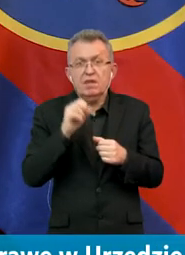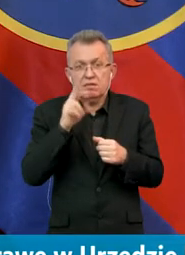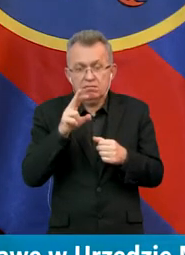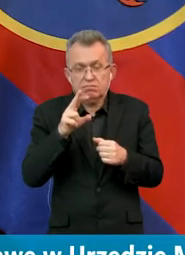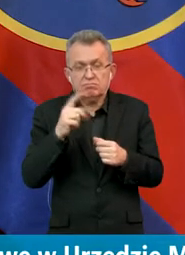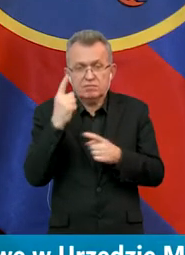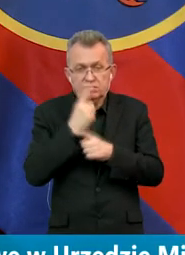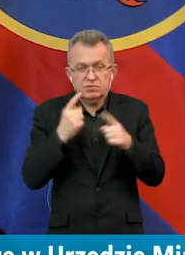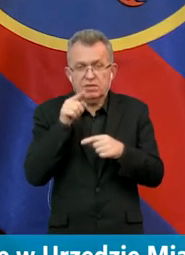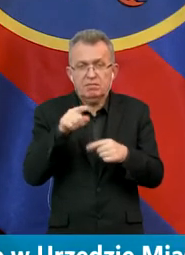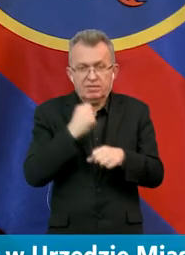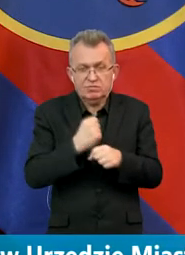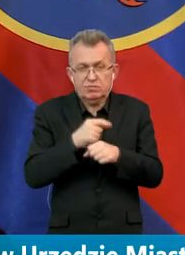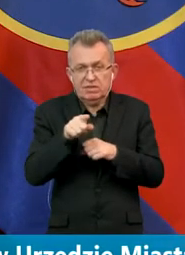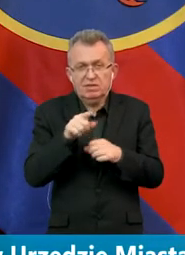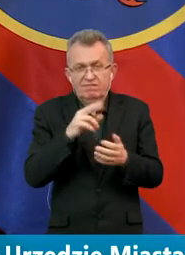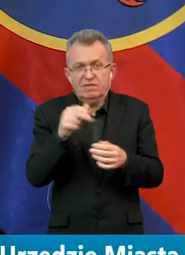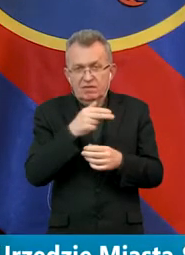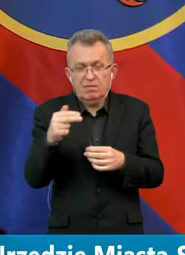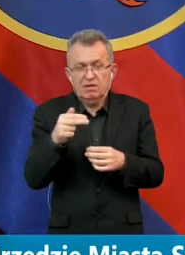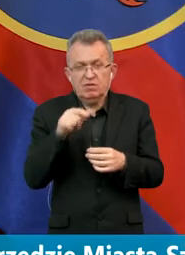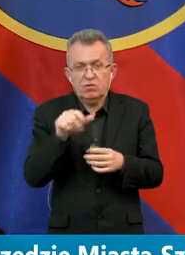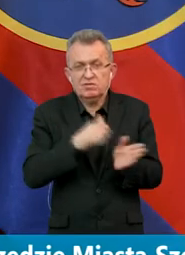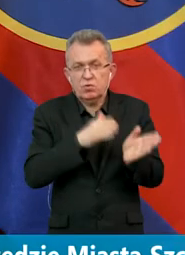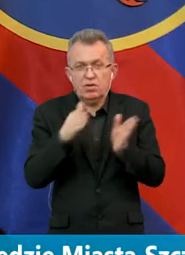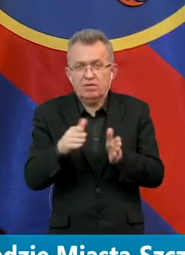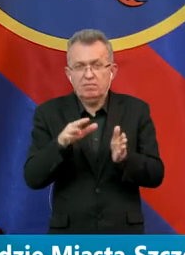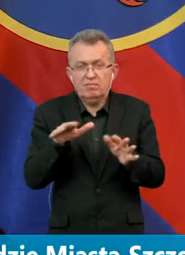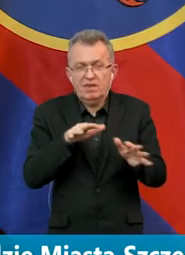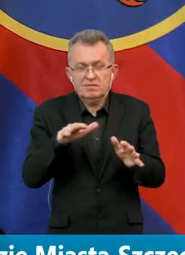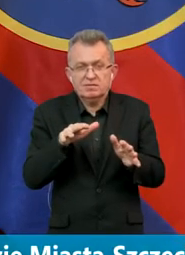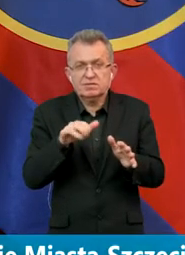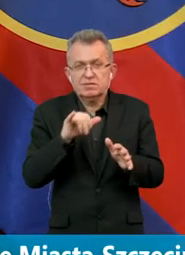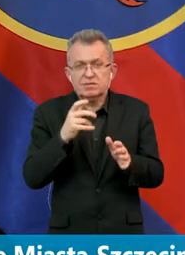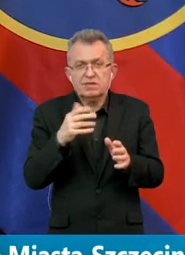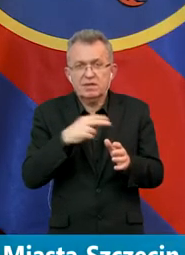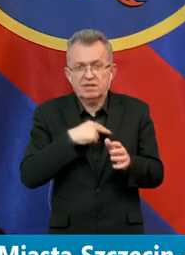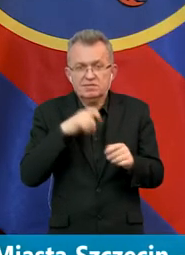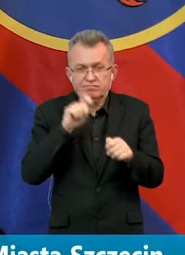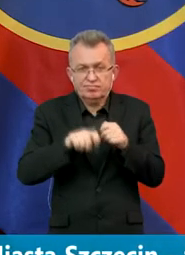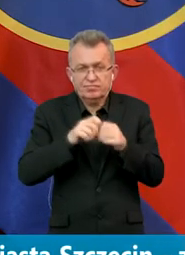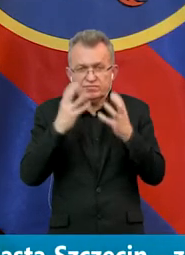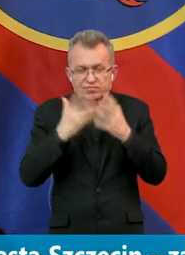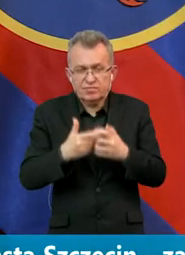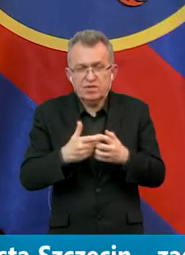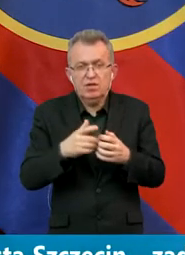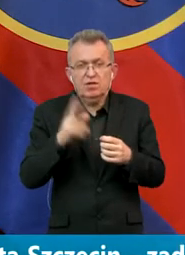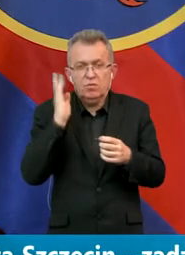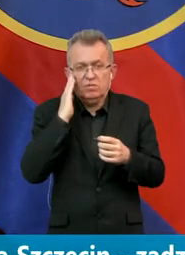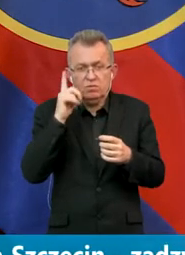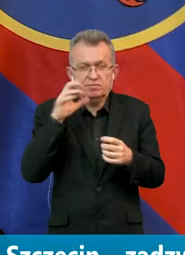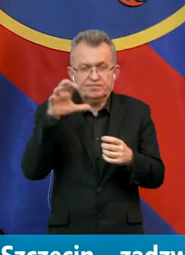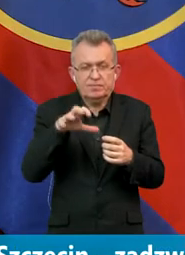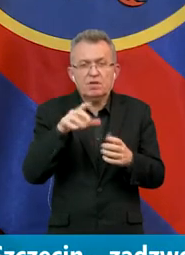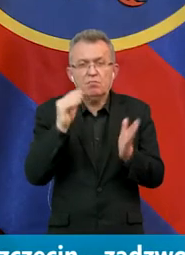nad tym projektem. To jest kolejne miejsce, gdzie już nasze analizy demograficzne pokazują, że